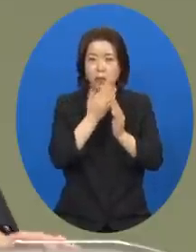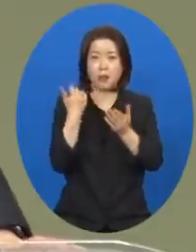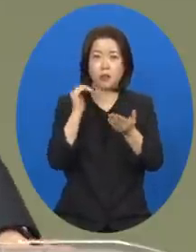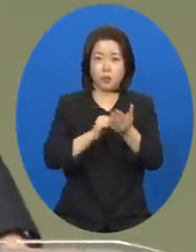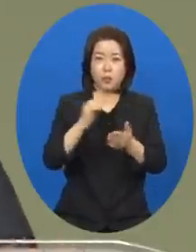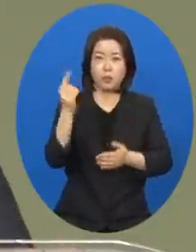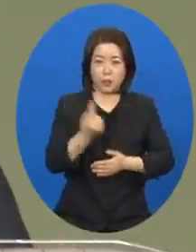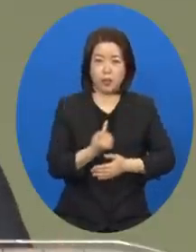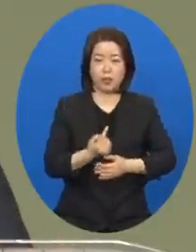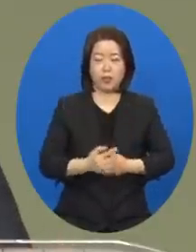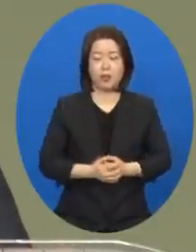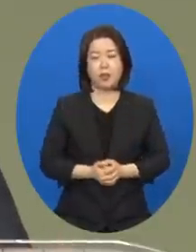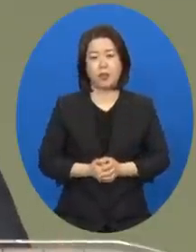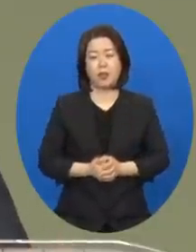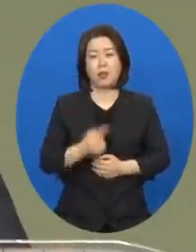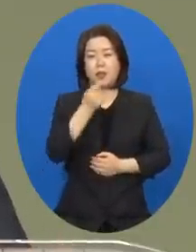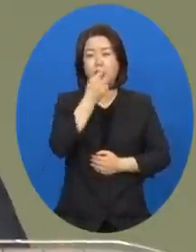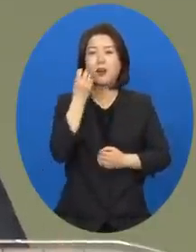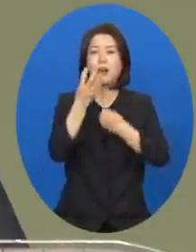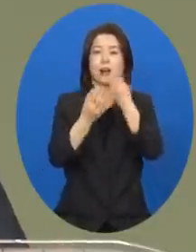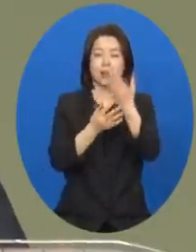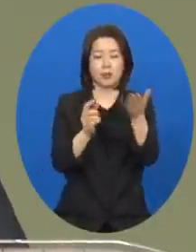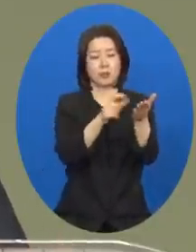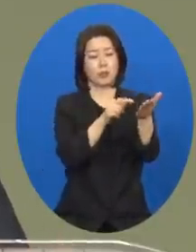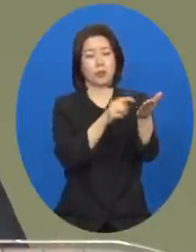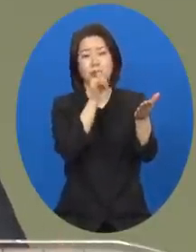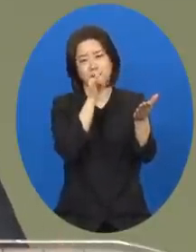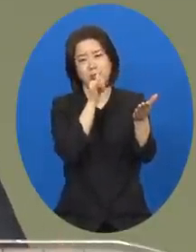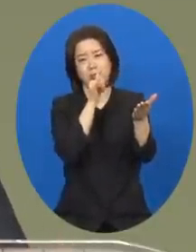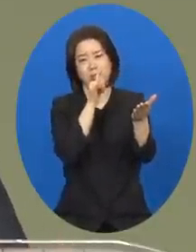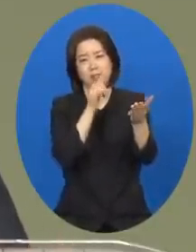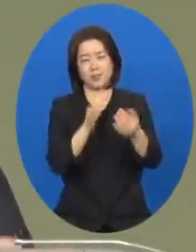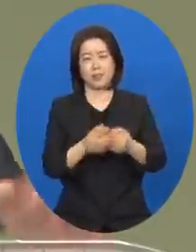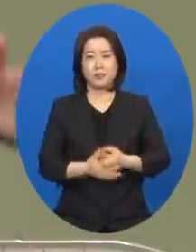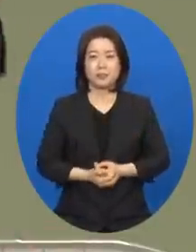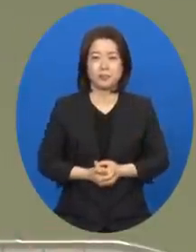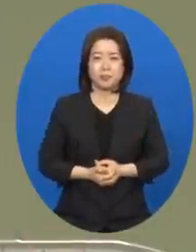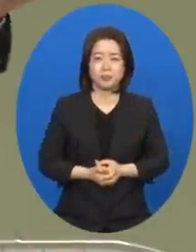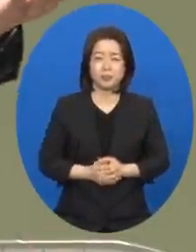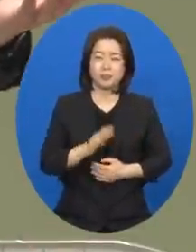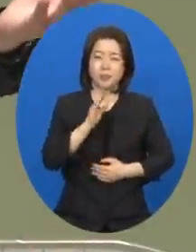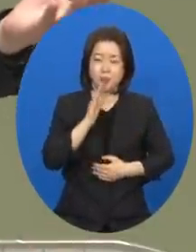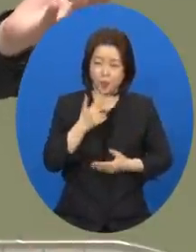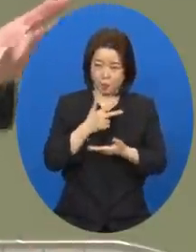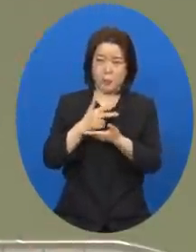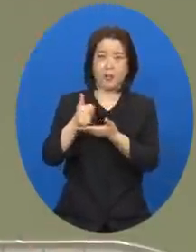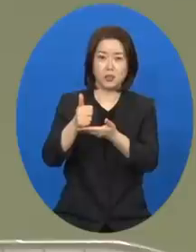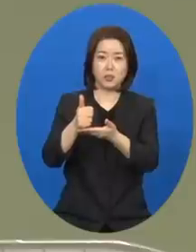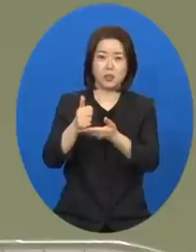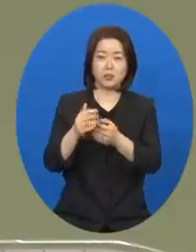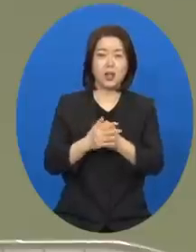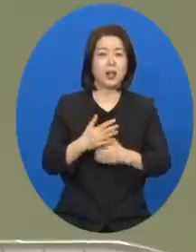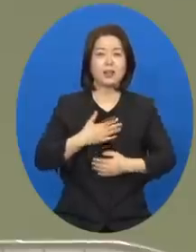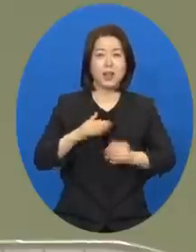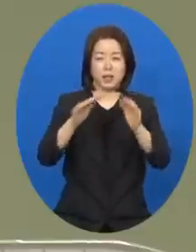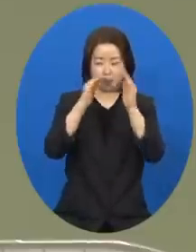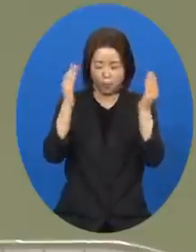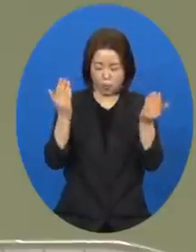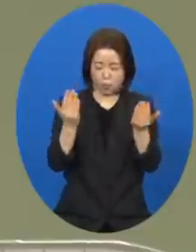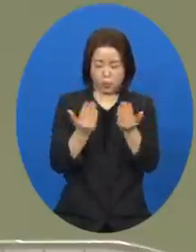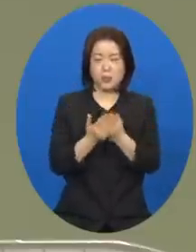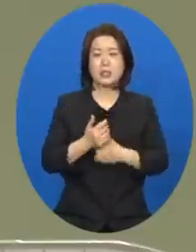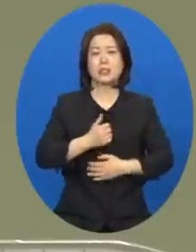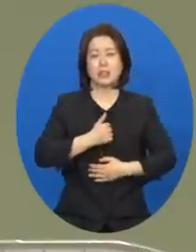그분의 간증에서 그런 고백을 했습니다. 정말 주님을 내 모든 것,